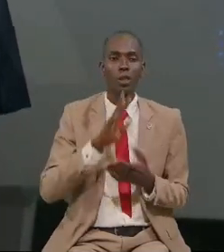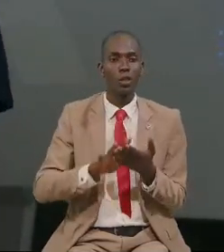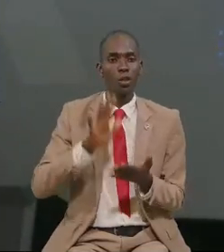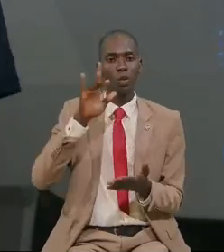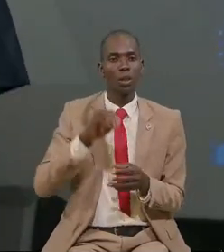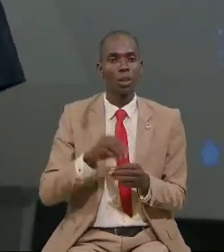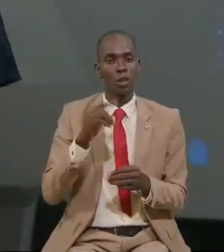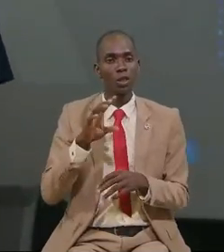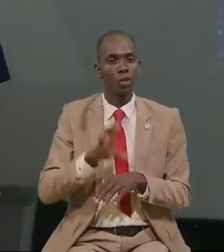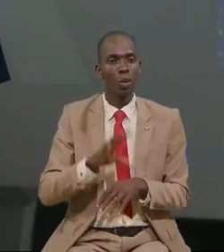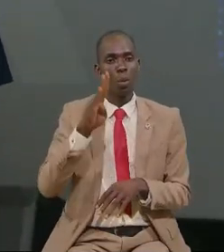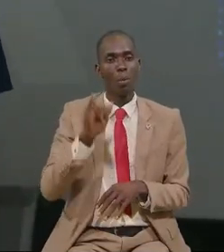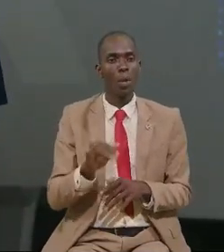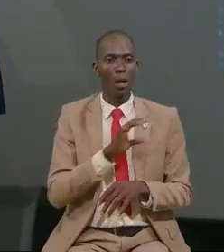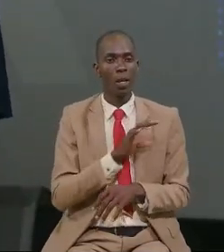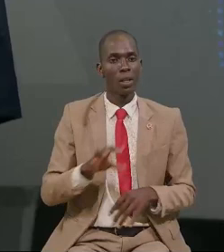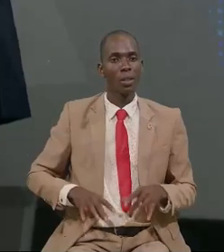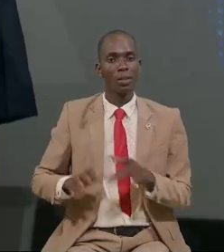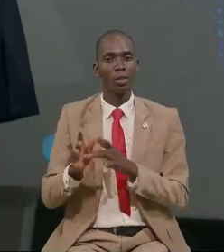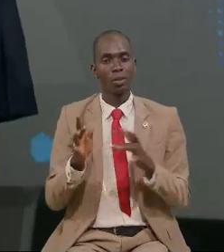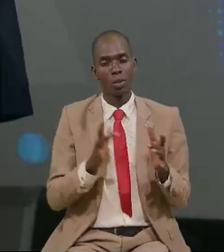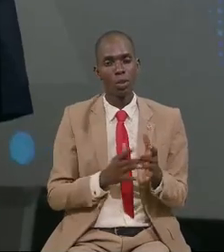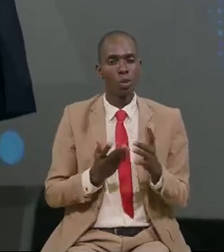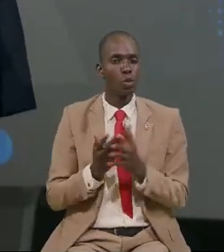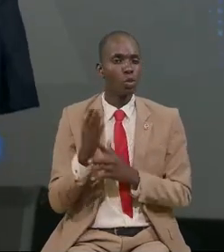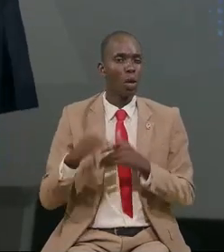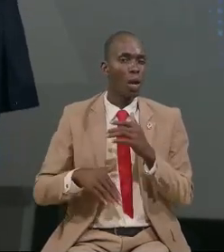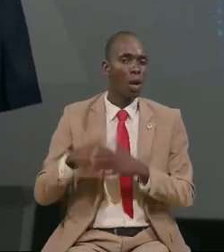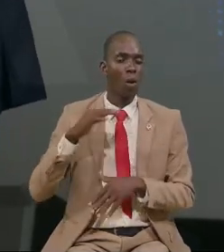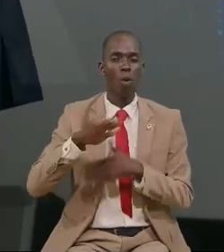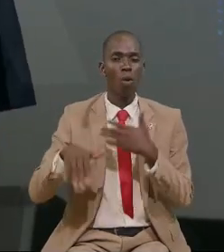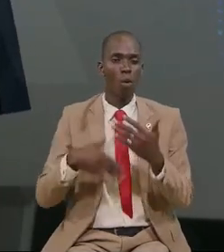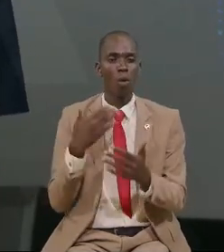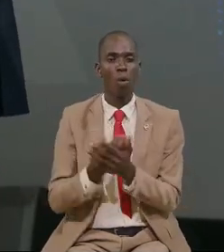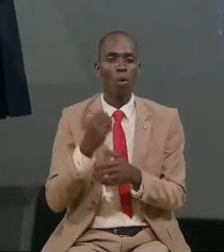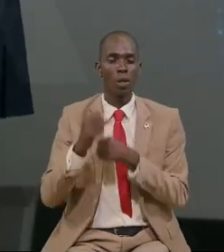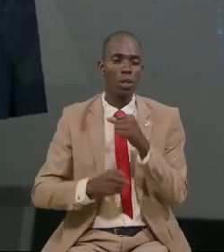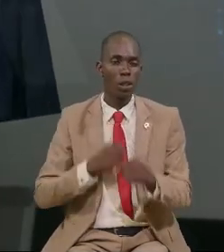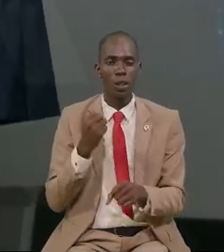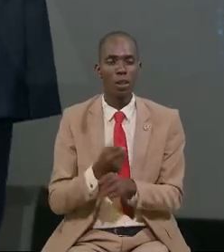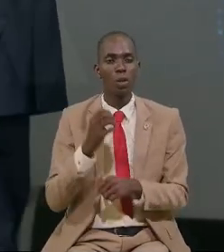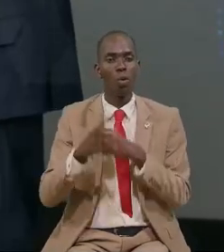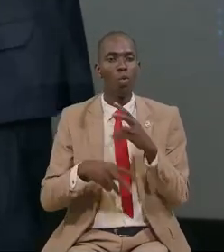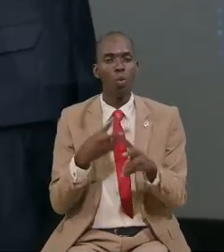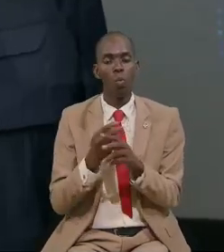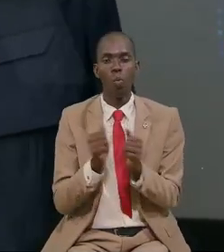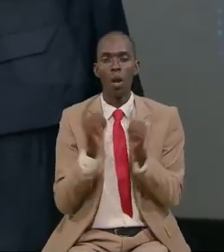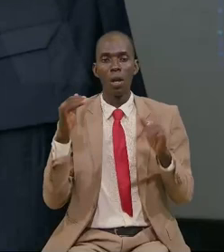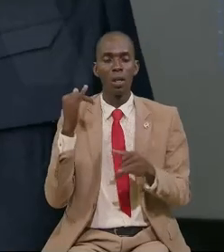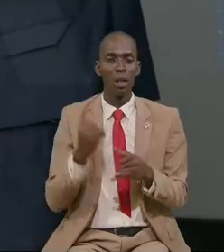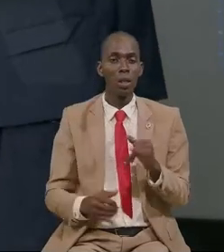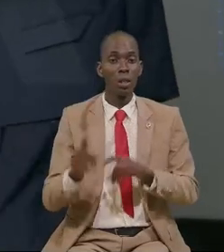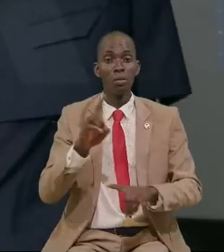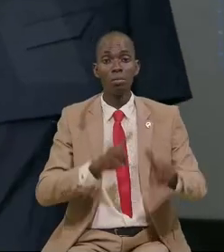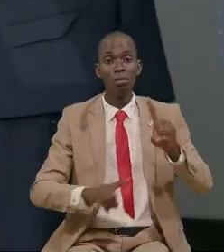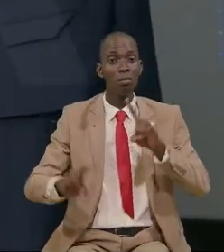La gloire est dans l'Église et en Jésus-Christ, dans tous les siècles, au siècle des siècles,